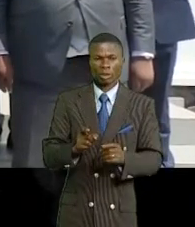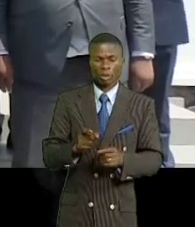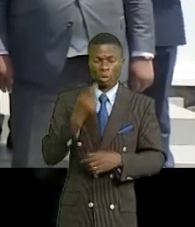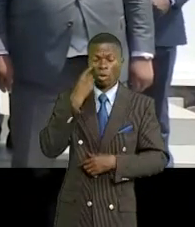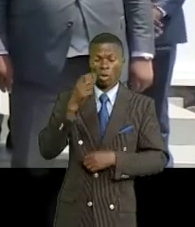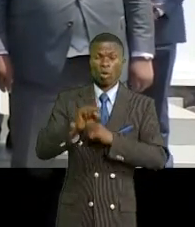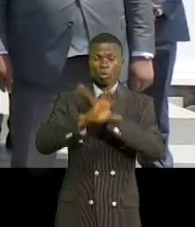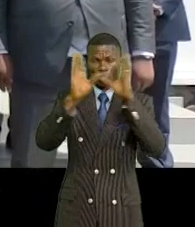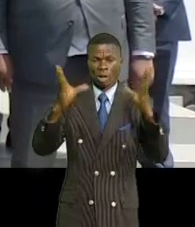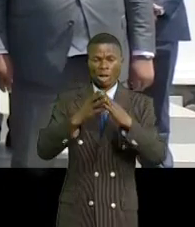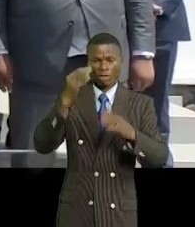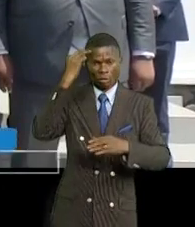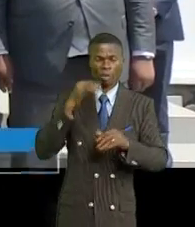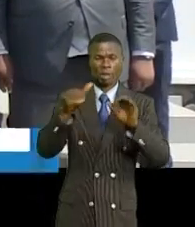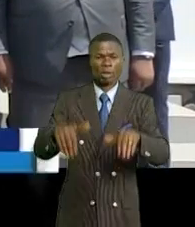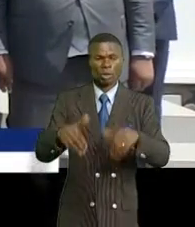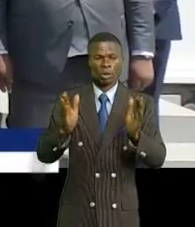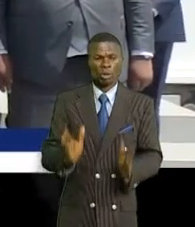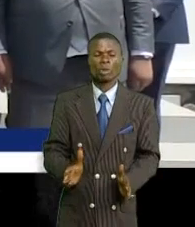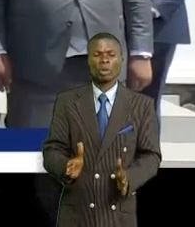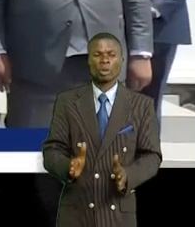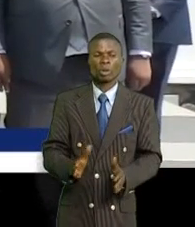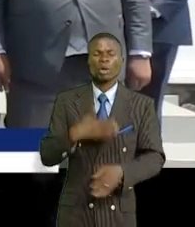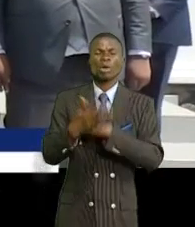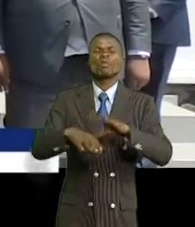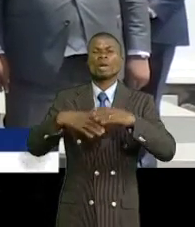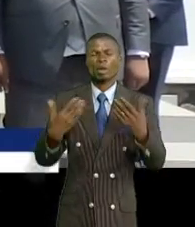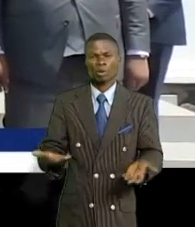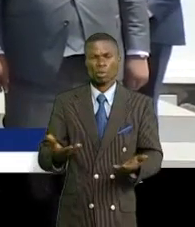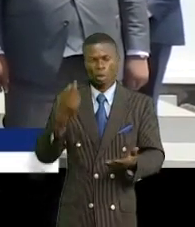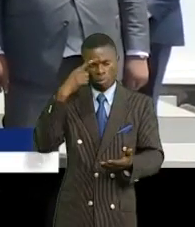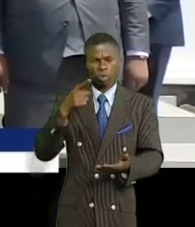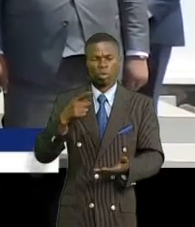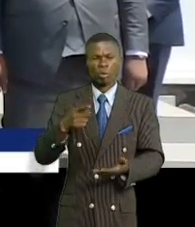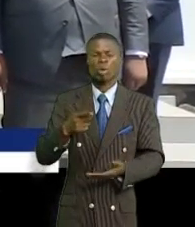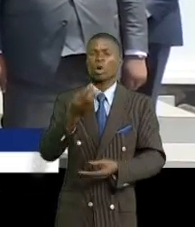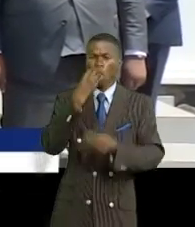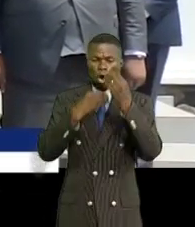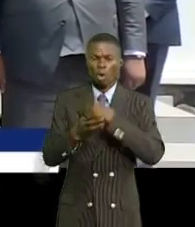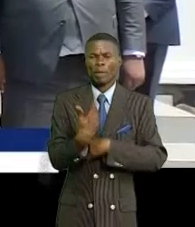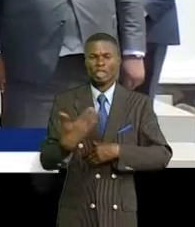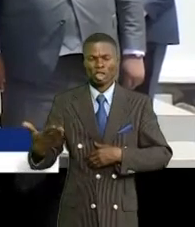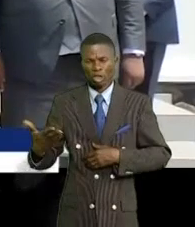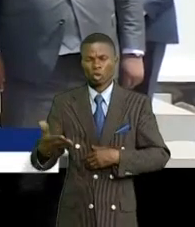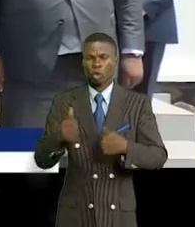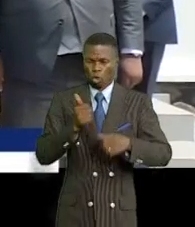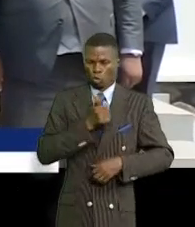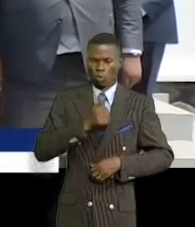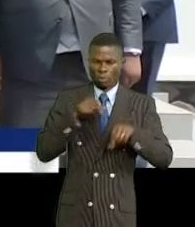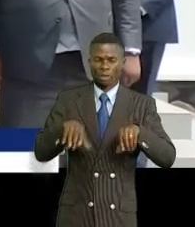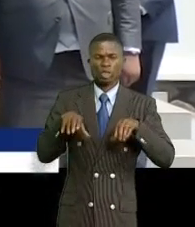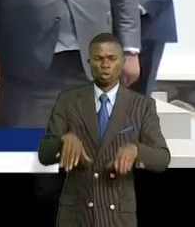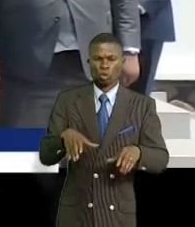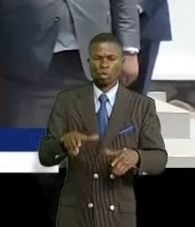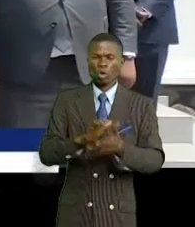avec le ministre de l'Agriculture ce qui pourra être fait pour la diversification et l'auto-prise en charge de